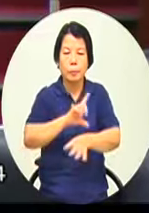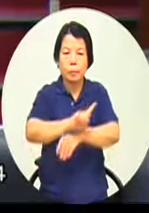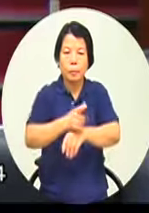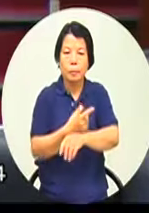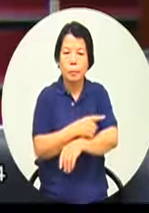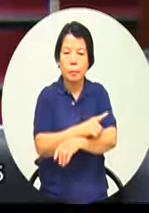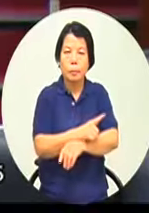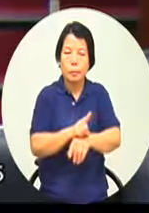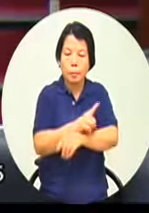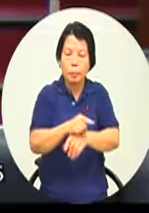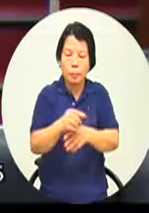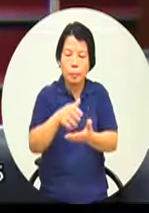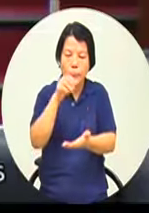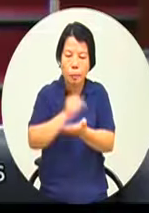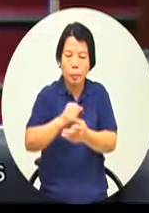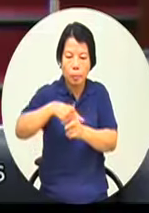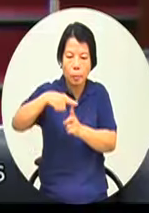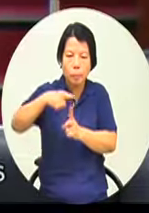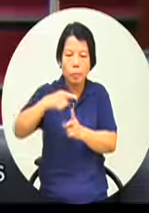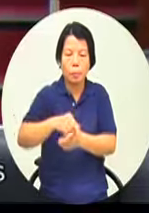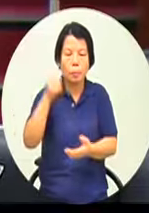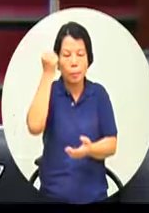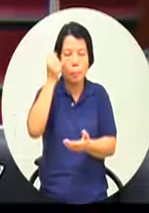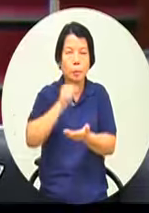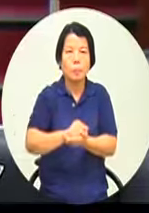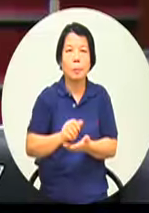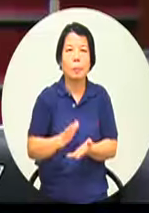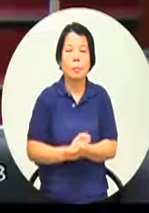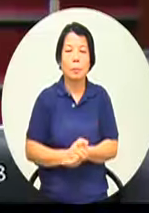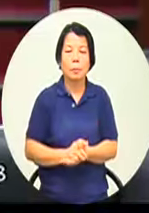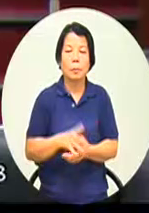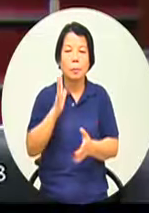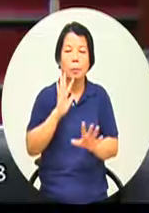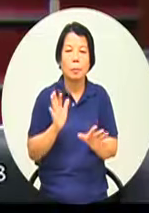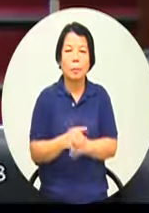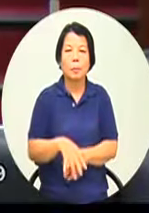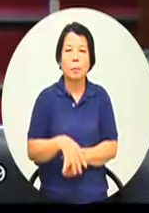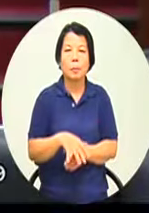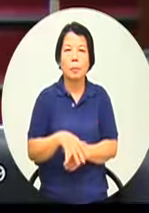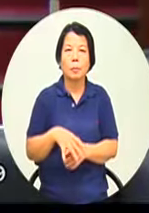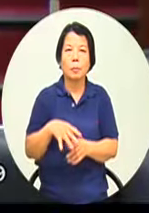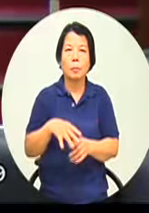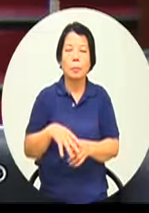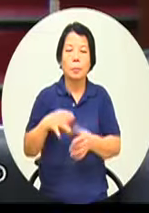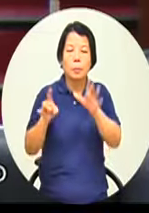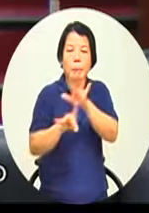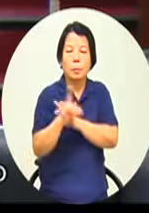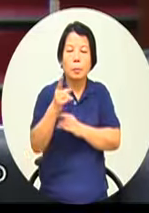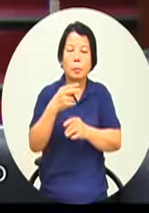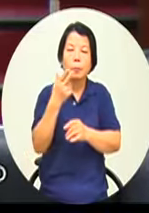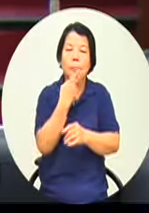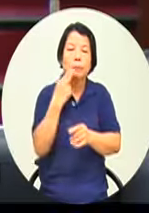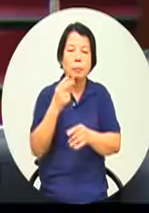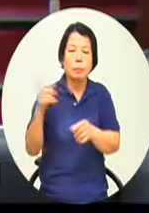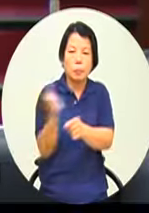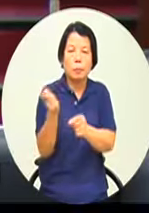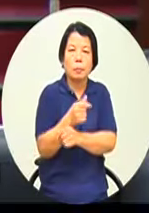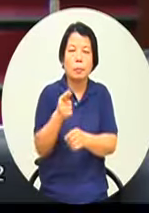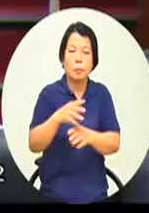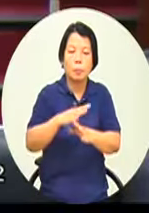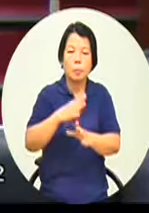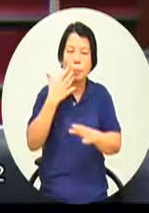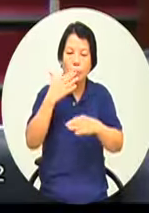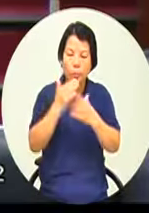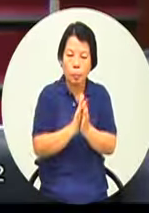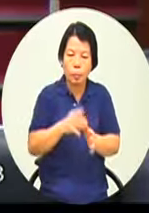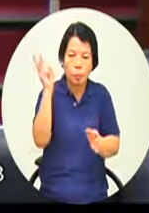出来。我印象中啦，莫兰地跟梅基，它大概小时雨量应该都没有超过70，